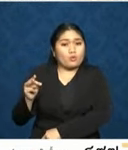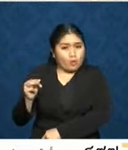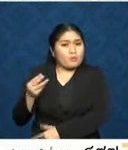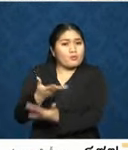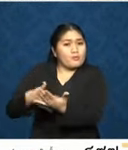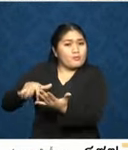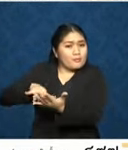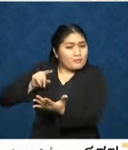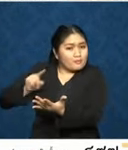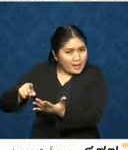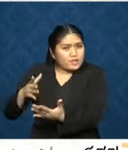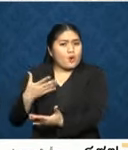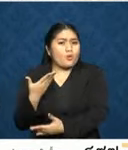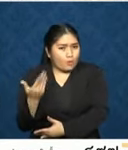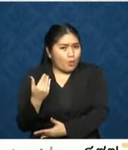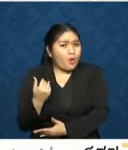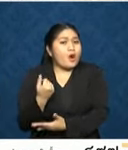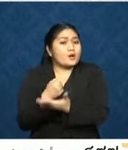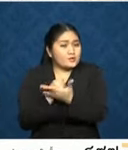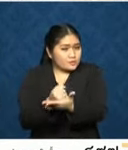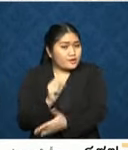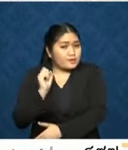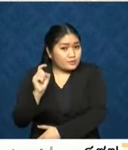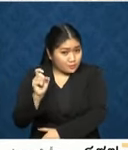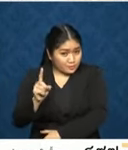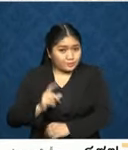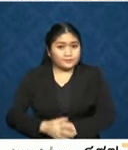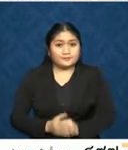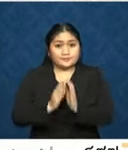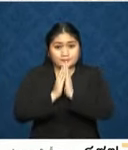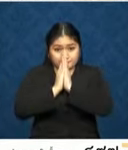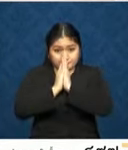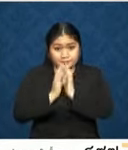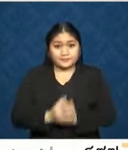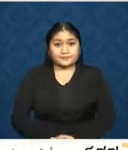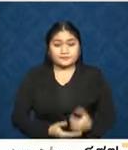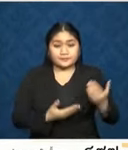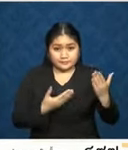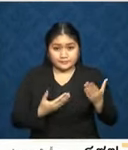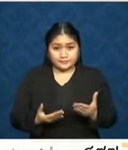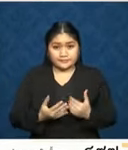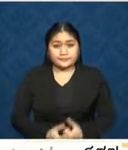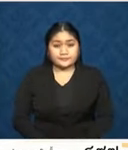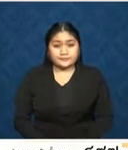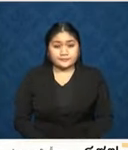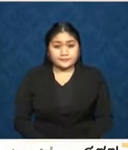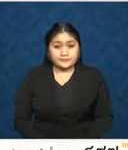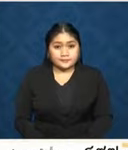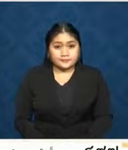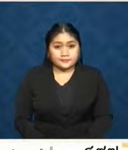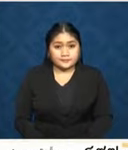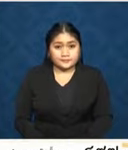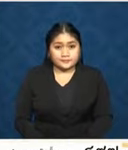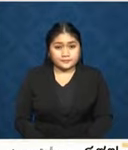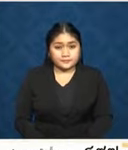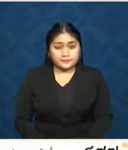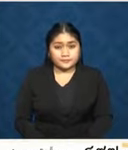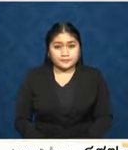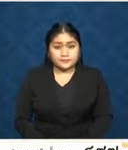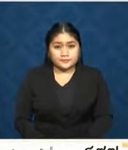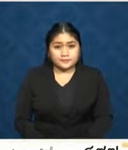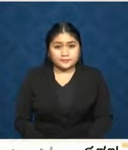เร่งแก้ปัญหาต่อไปด้วยนะครับขอบคุณครับขอเชิญคุณโอชิตเกียรติก้องชัยครับ